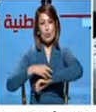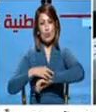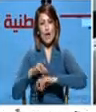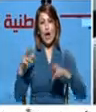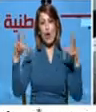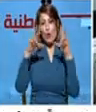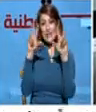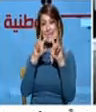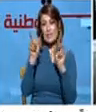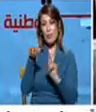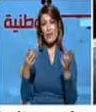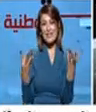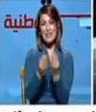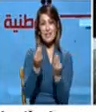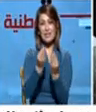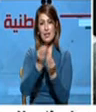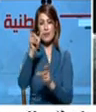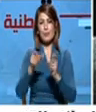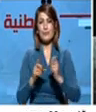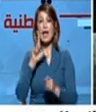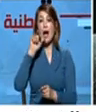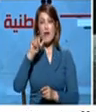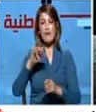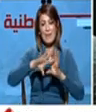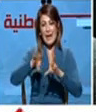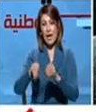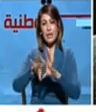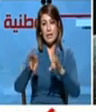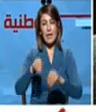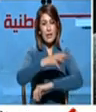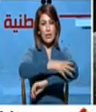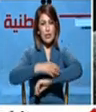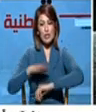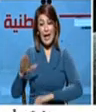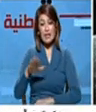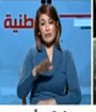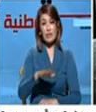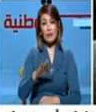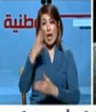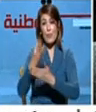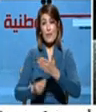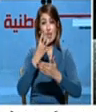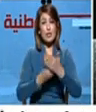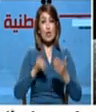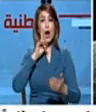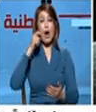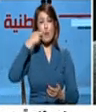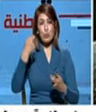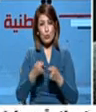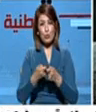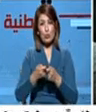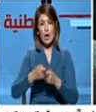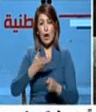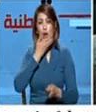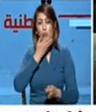فيها العائلات المتكفله بعض الشرائح الاجتماعيه من اطفال فاقده للسنه اه في اقليم السند او كبار السن